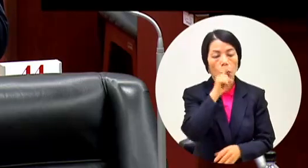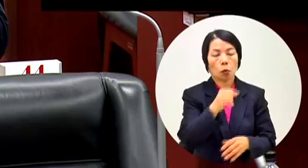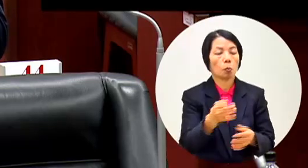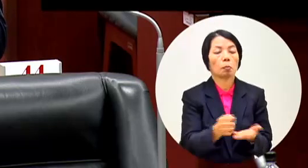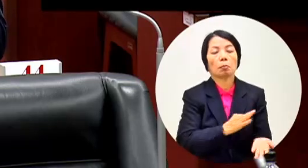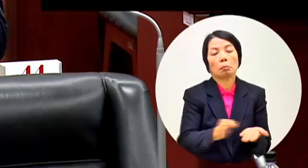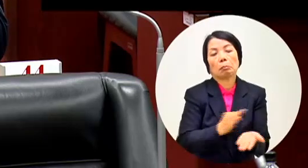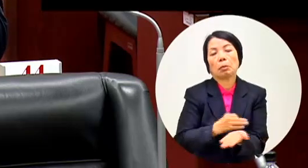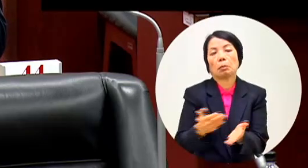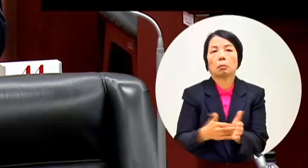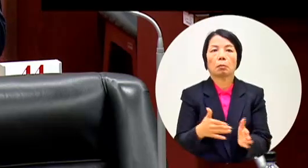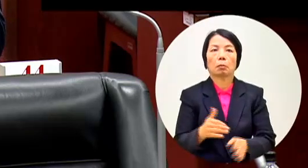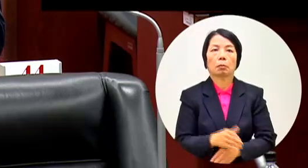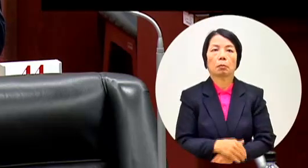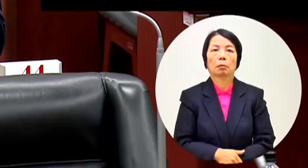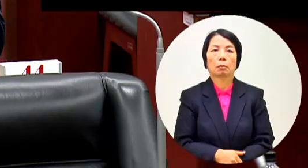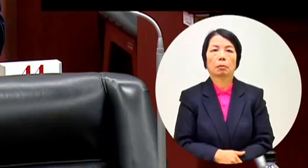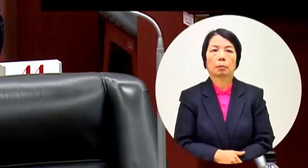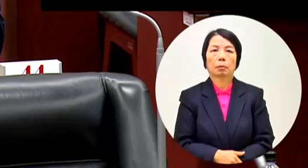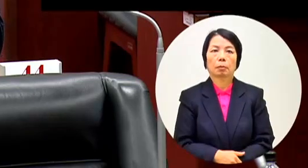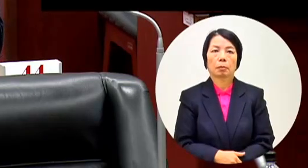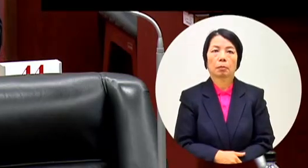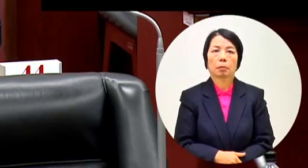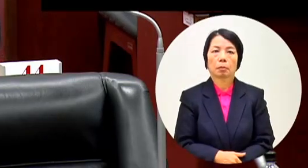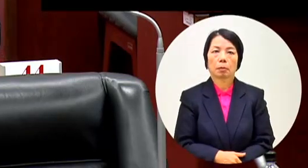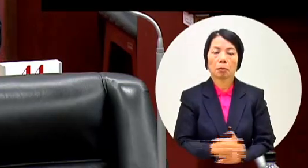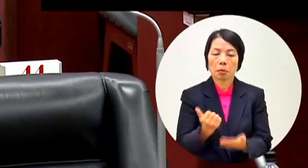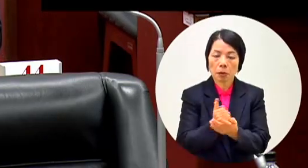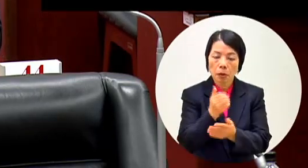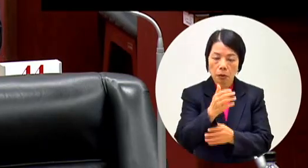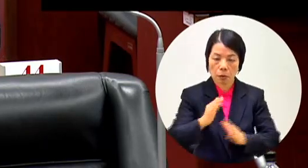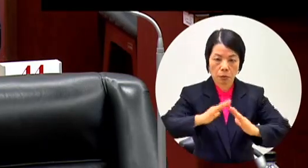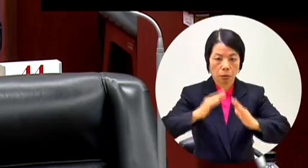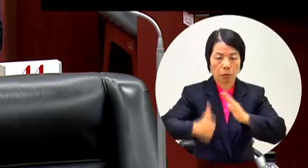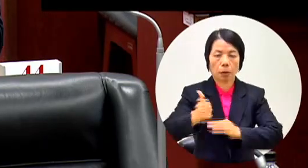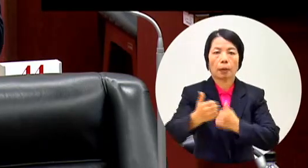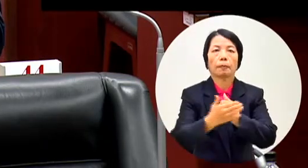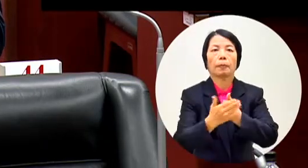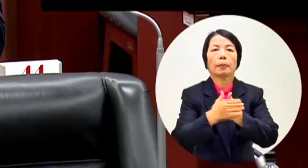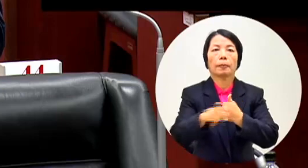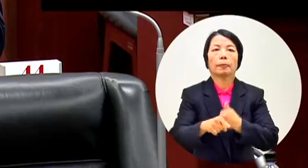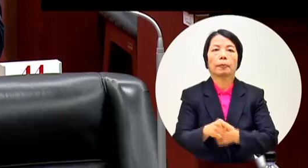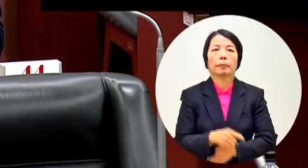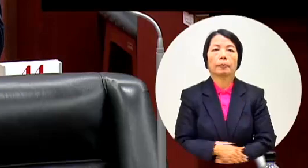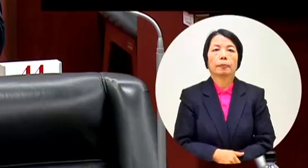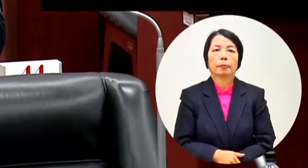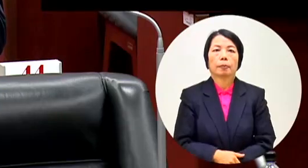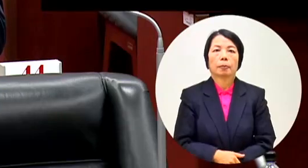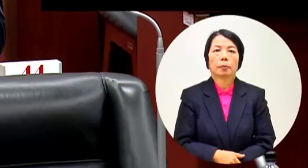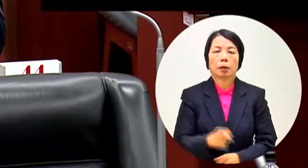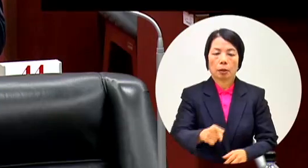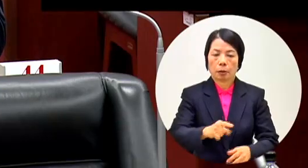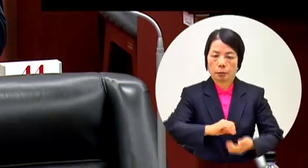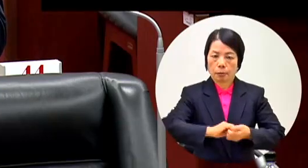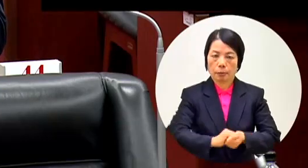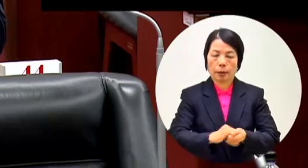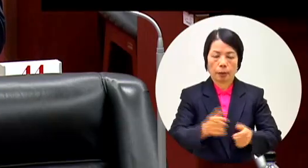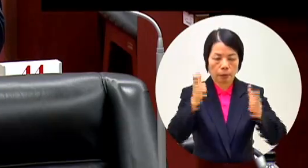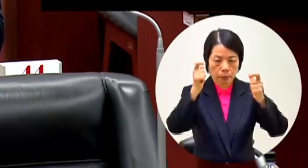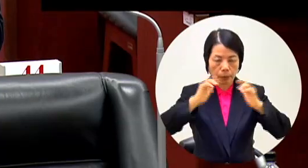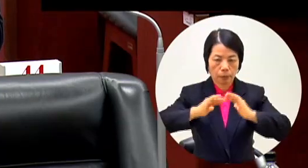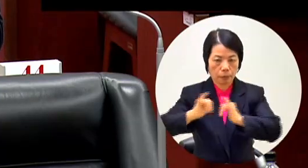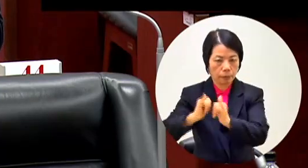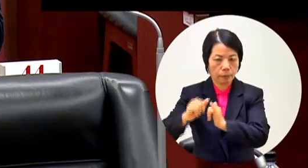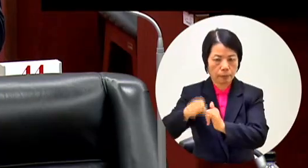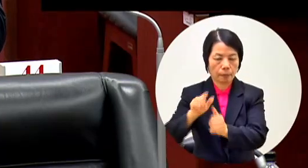个，请市长能够帮忙，是疫情，这个是不是帮这帮高雄市民，也是高雄经济。